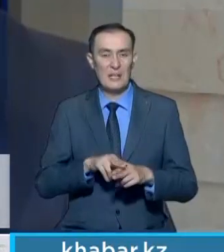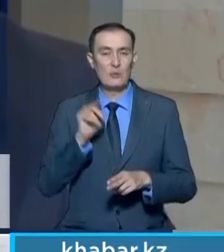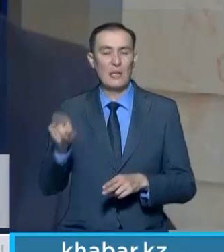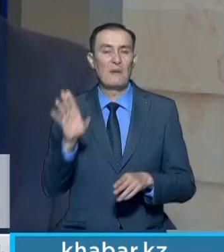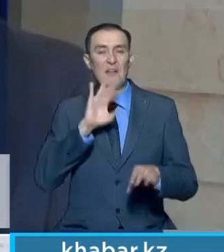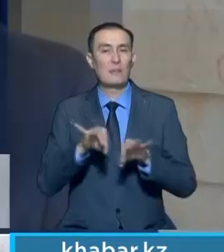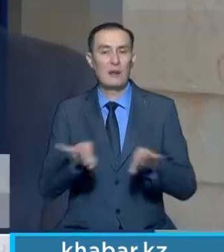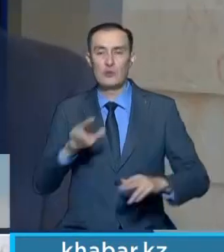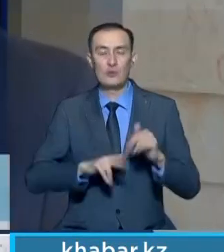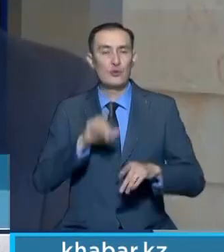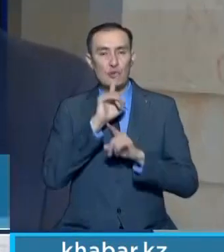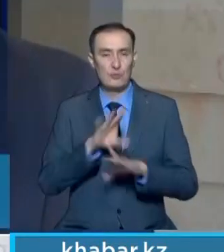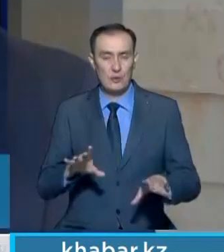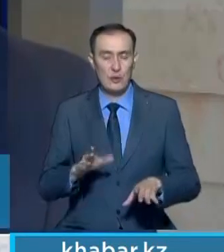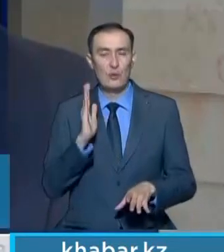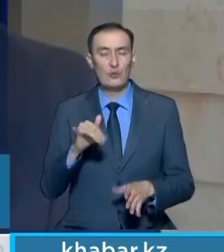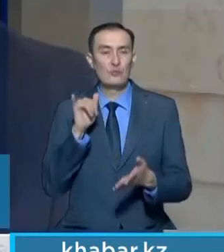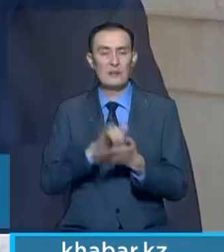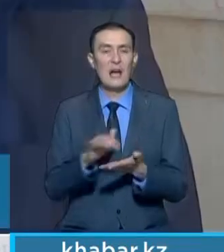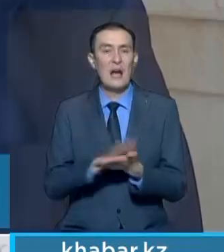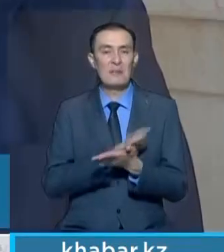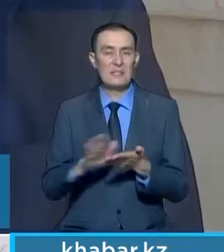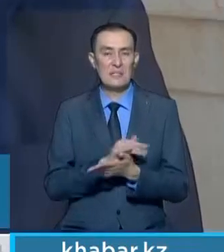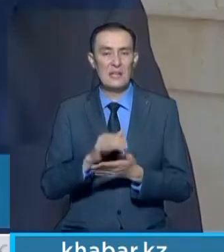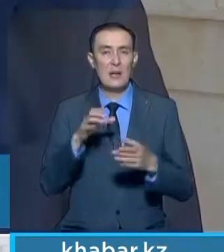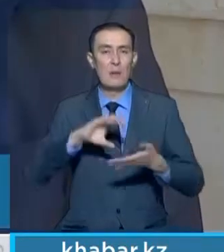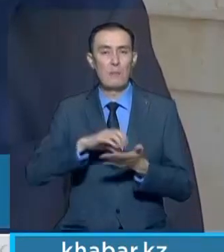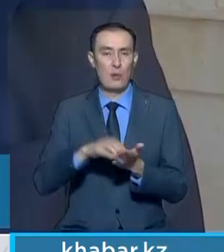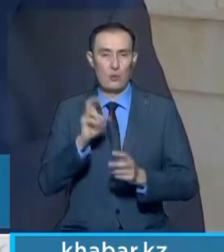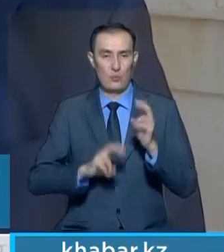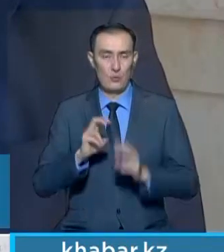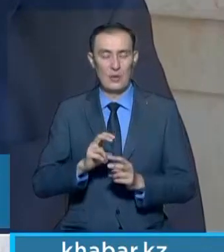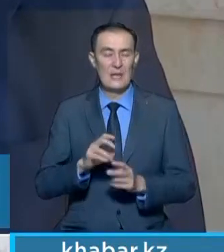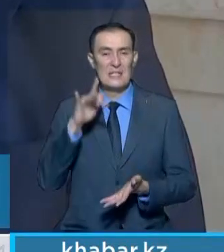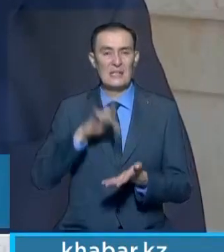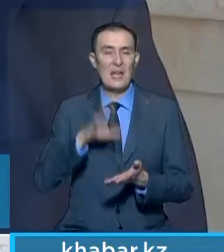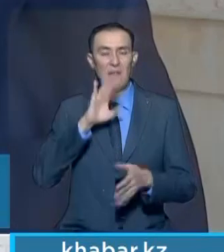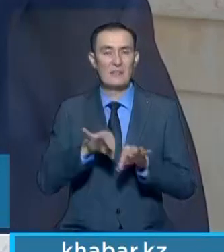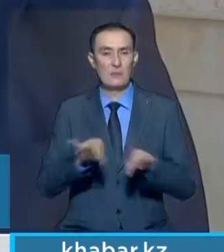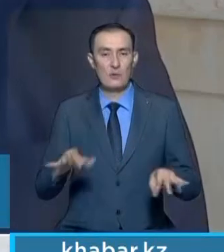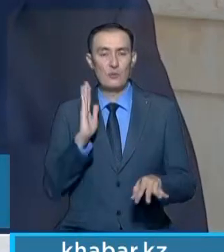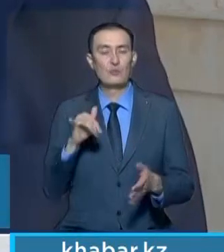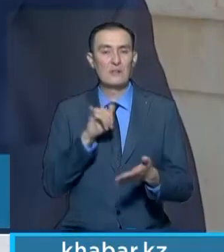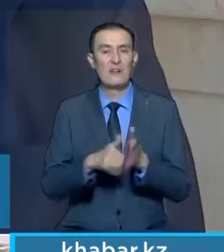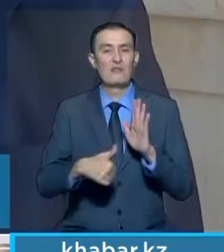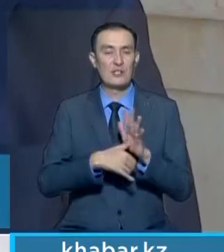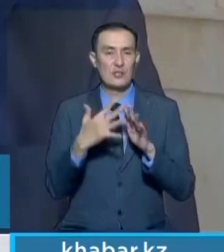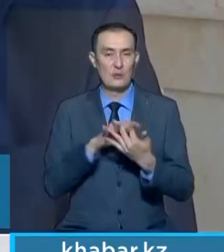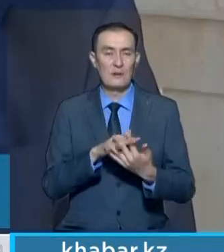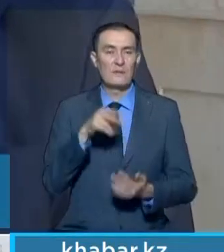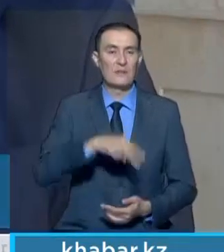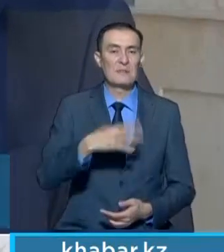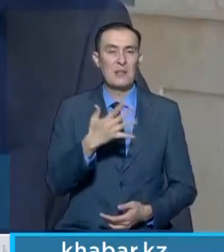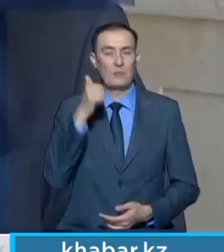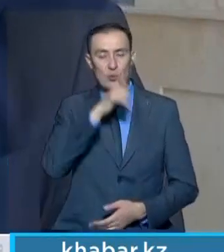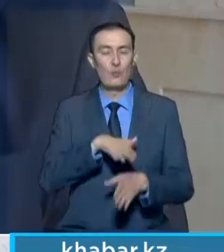там водопровод не будем в нескольких сёлах установим опреснительные блок модули централизованное водоснабжение установим в ше селах в 2025 году